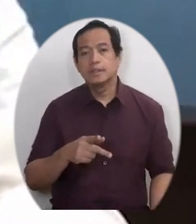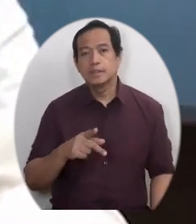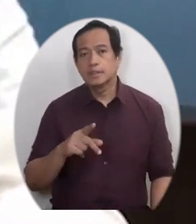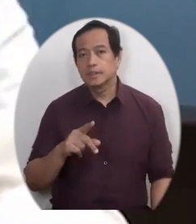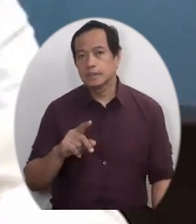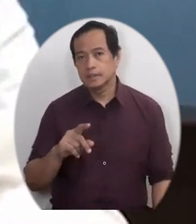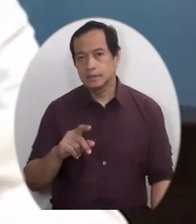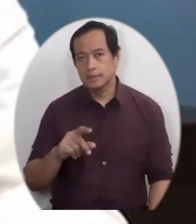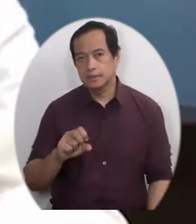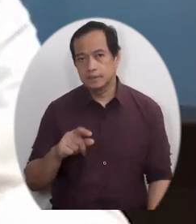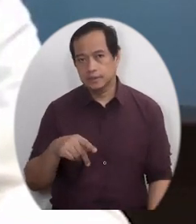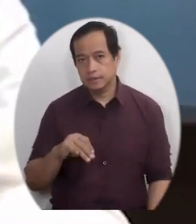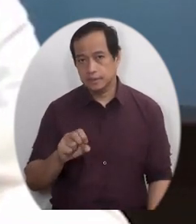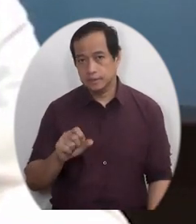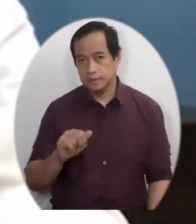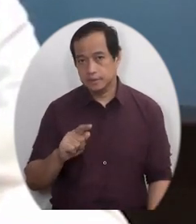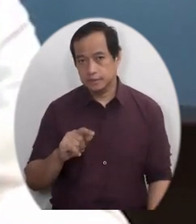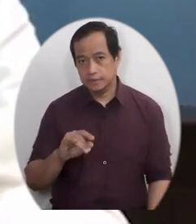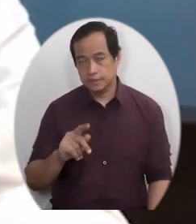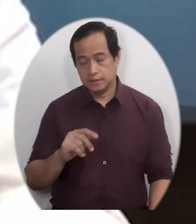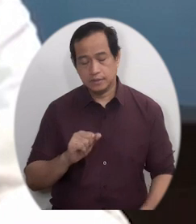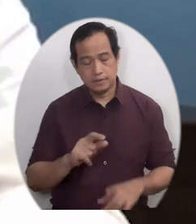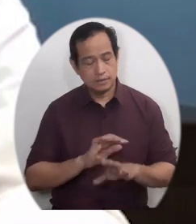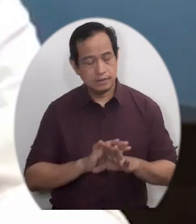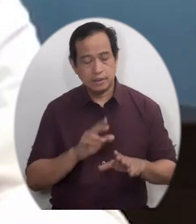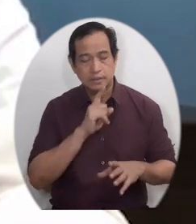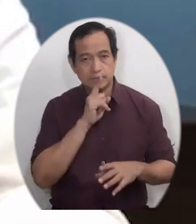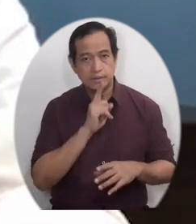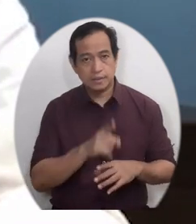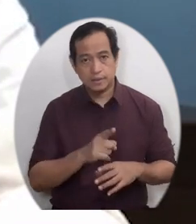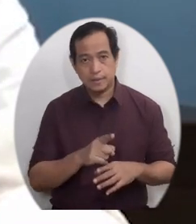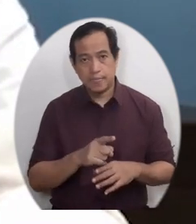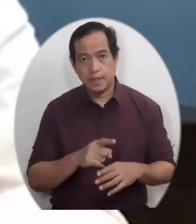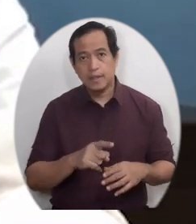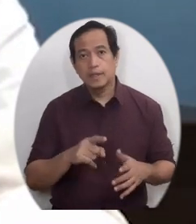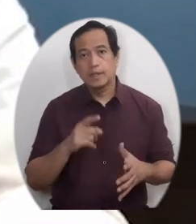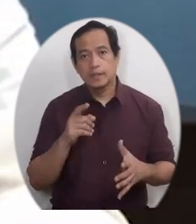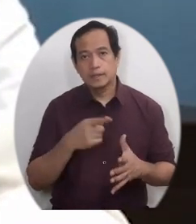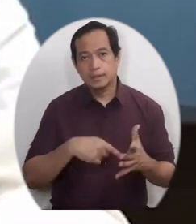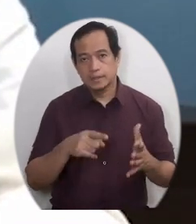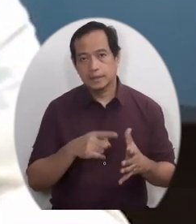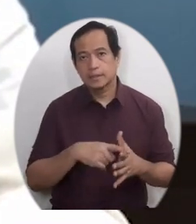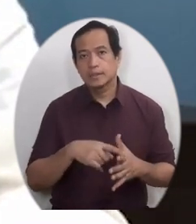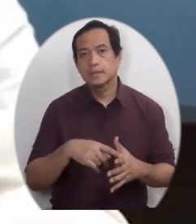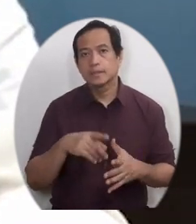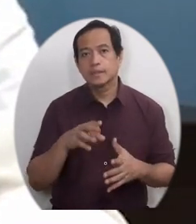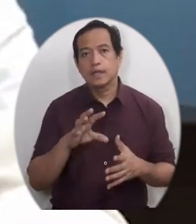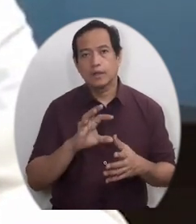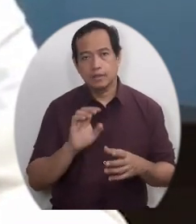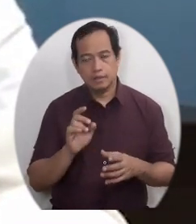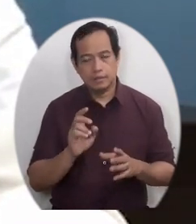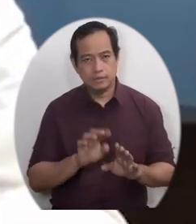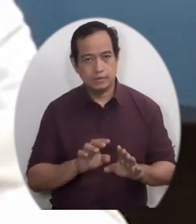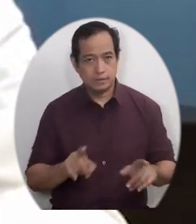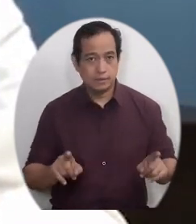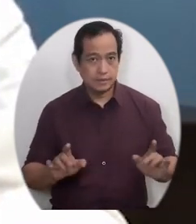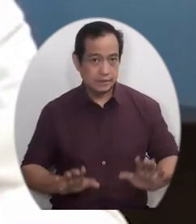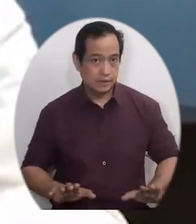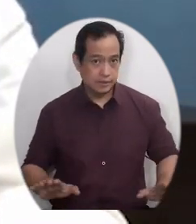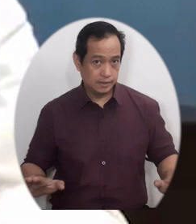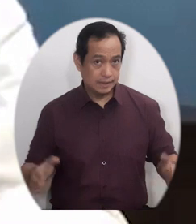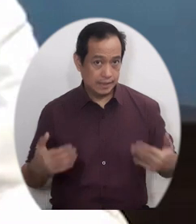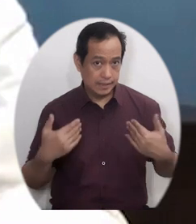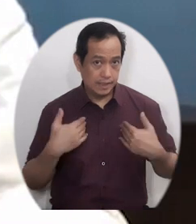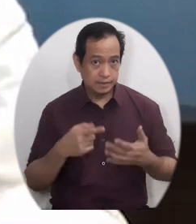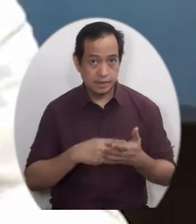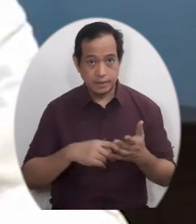So, hindi yun totoo, no? Pwedeng magkaroon ng primary sclerosing cholangitis ang mga bata. Pangalawa,